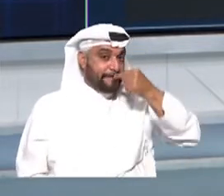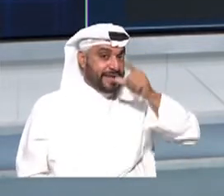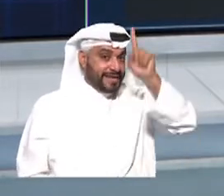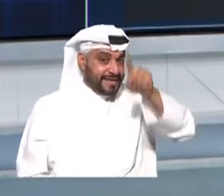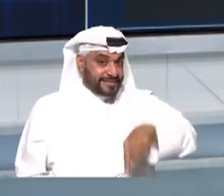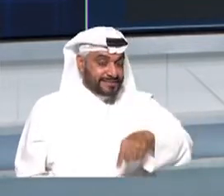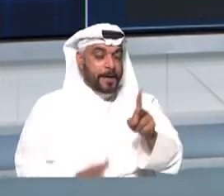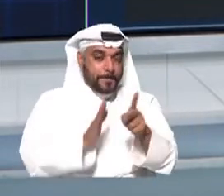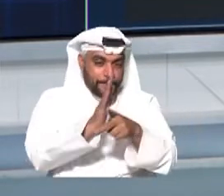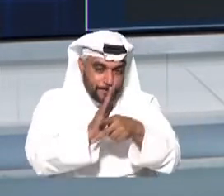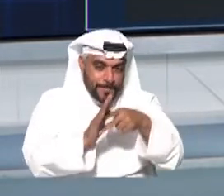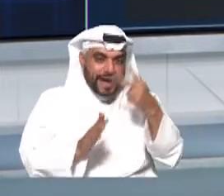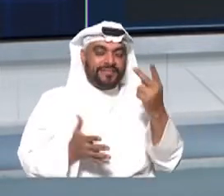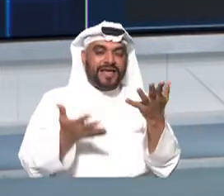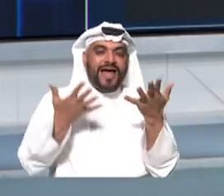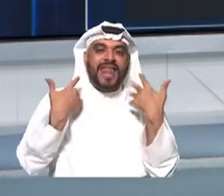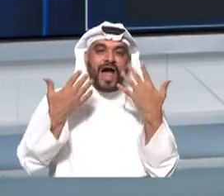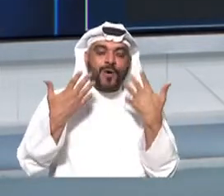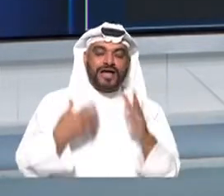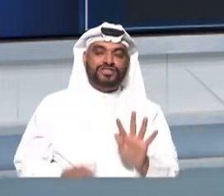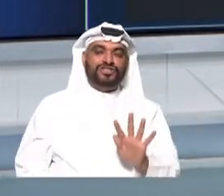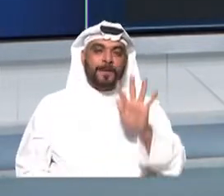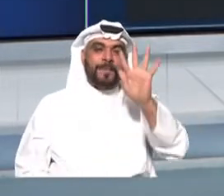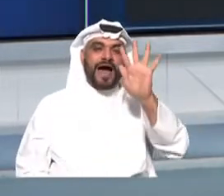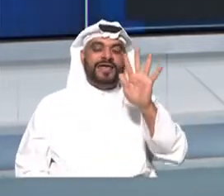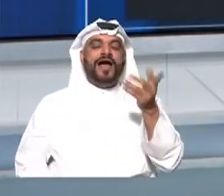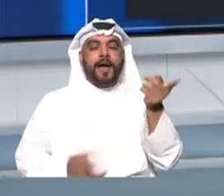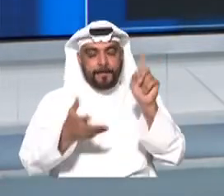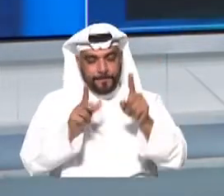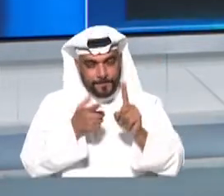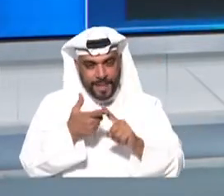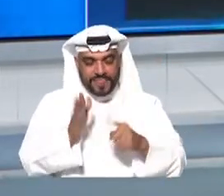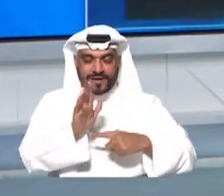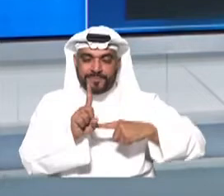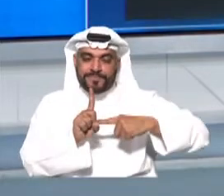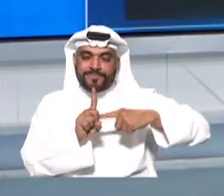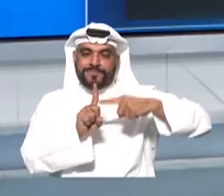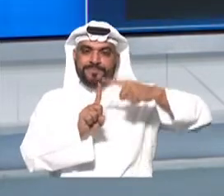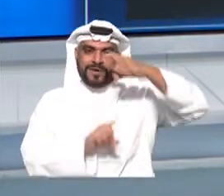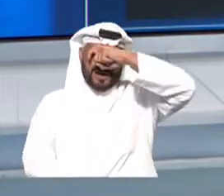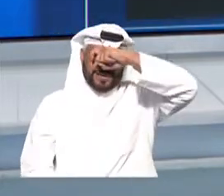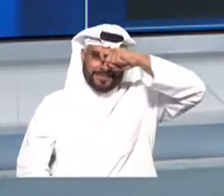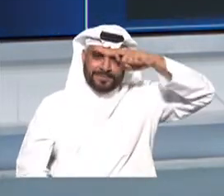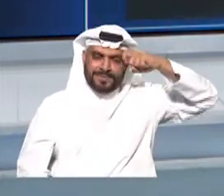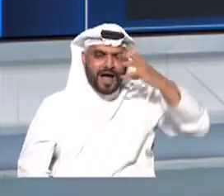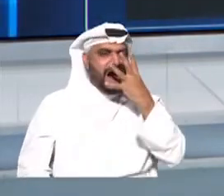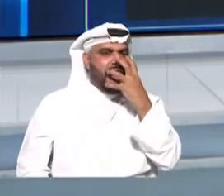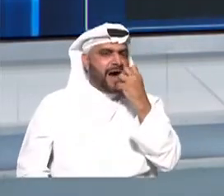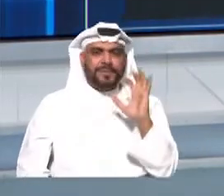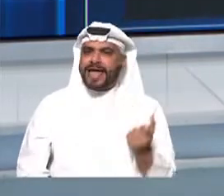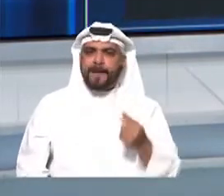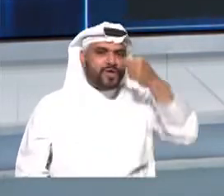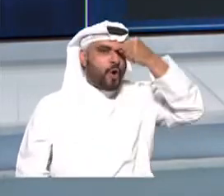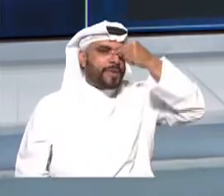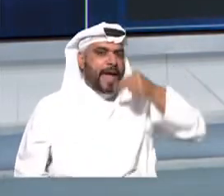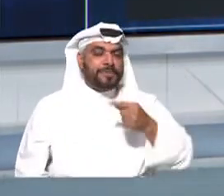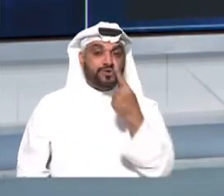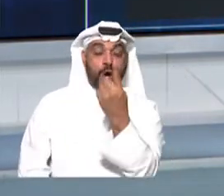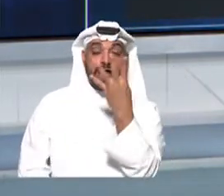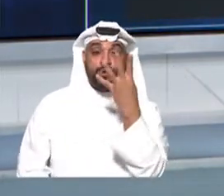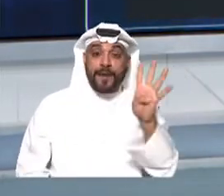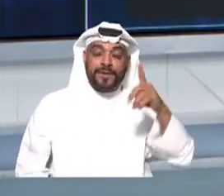للرياح الشمالية الغربية مرة أخرى وارتفاع في درجات الحرارة، قد تصل العظمى إلى 41 درجة مئوية. أجواء